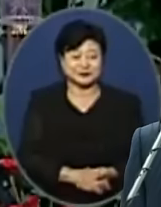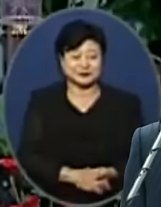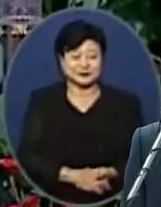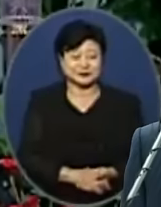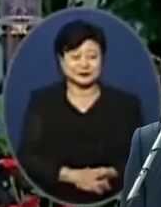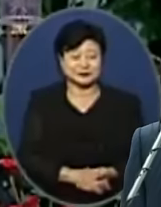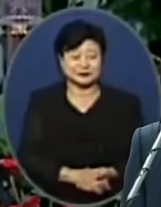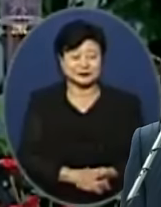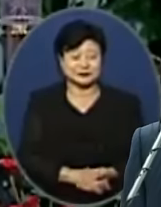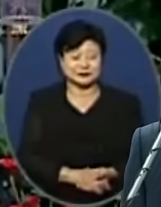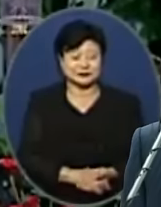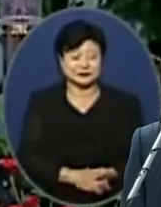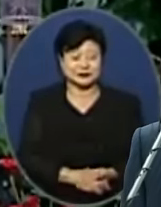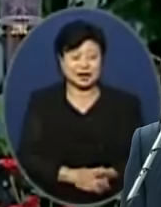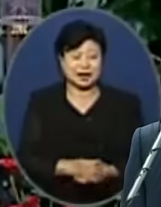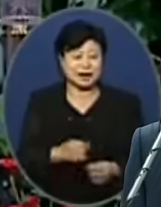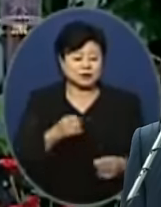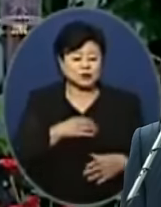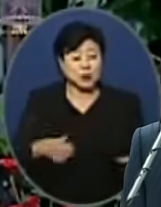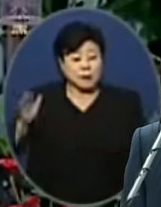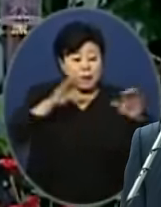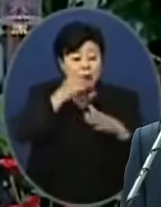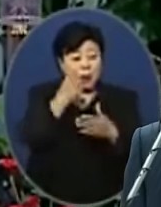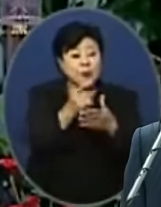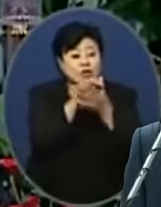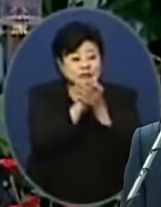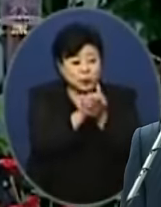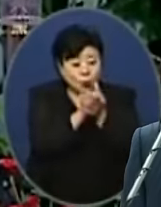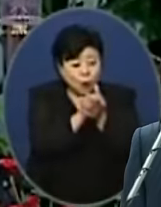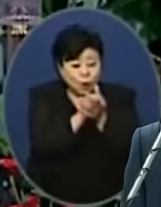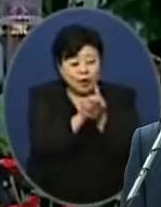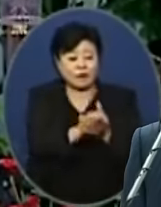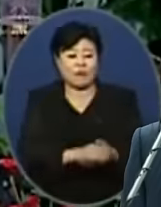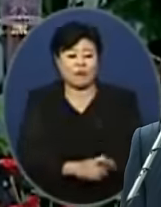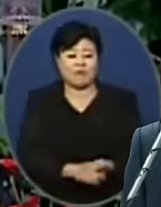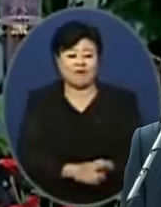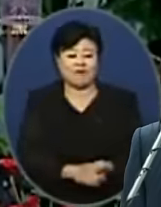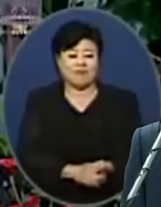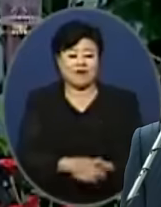고마운의 밤이 여러분께 다가오고들랑 기도하고